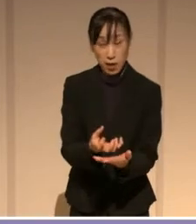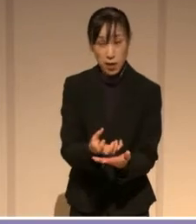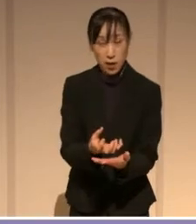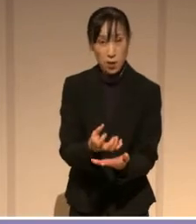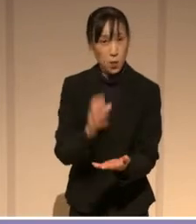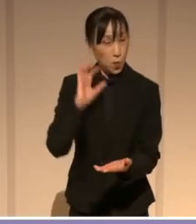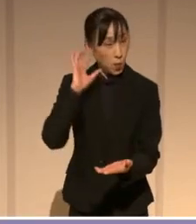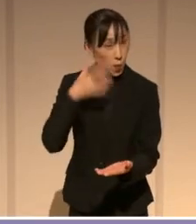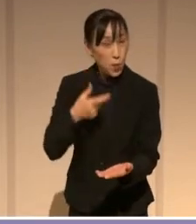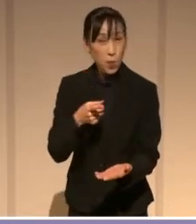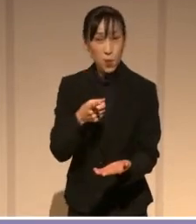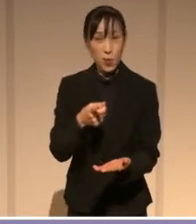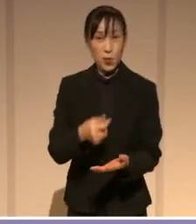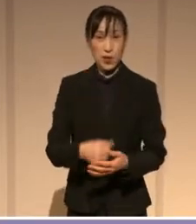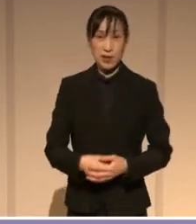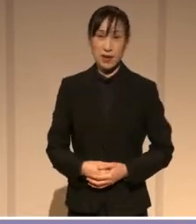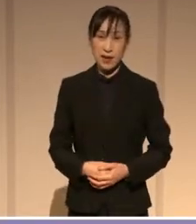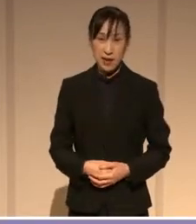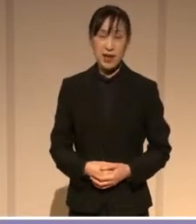ぶー